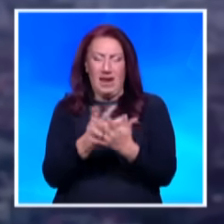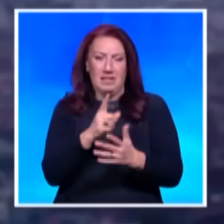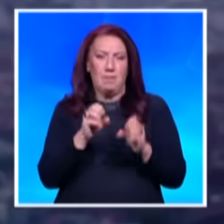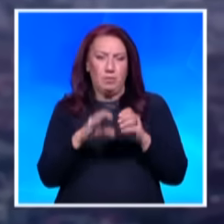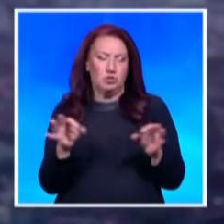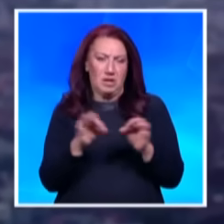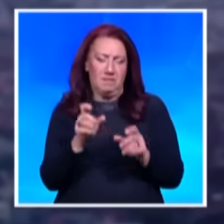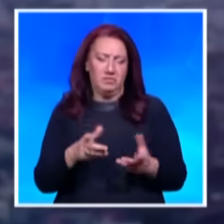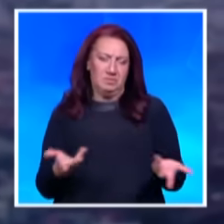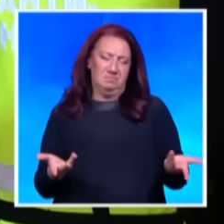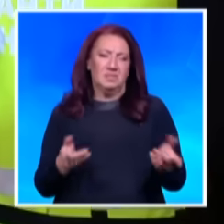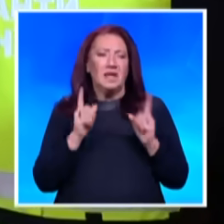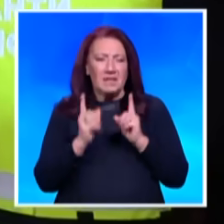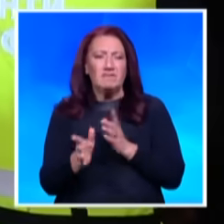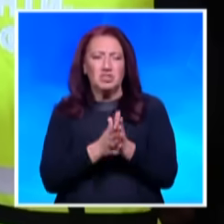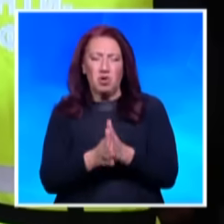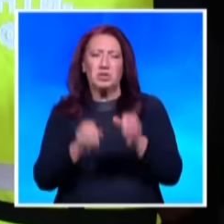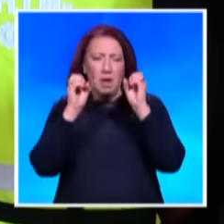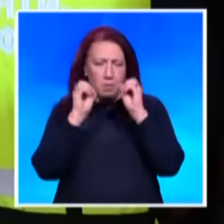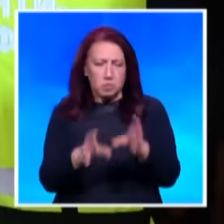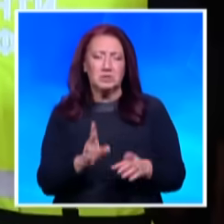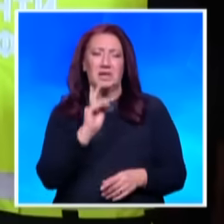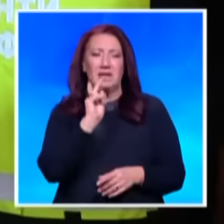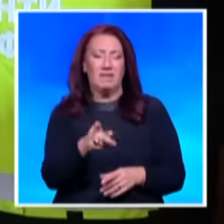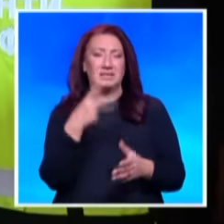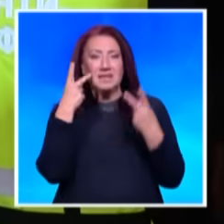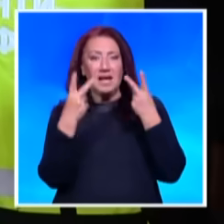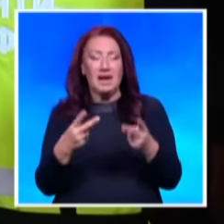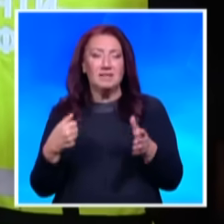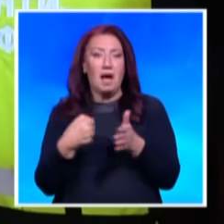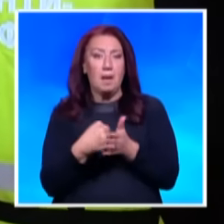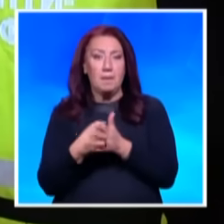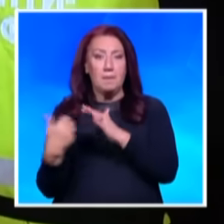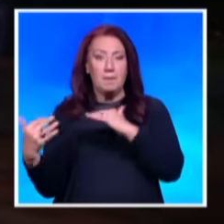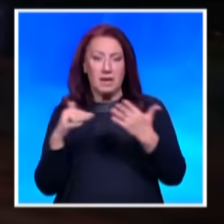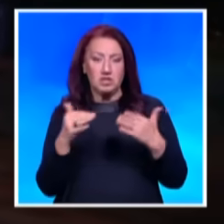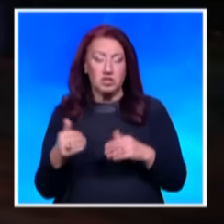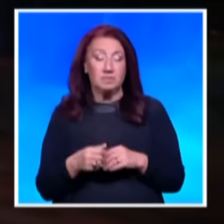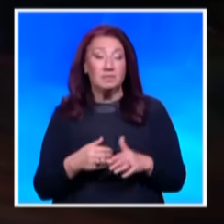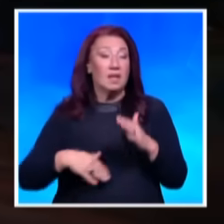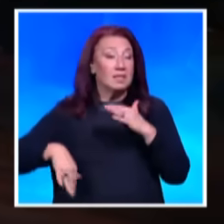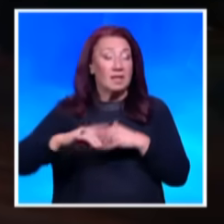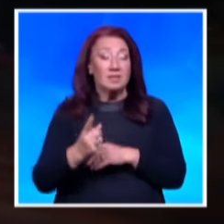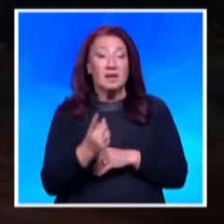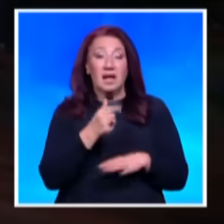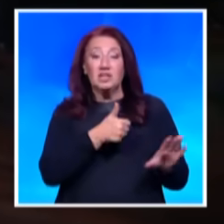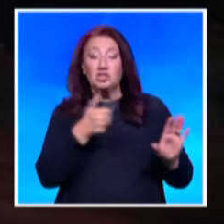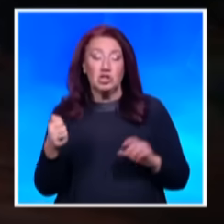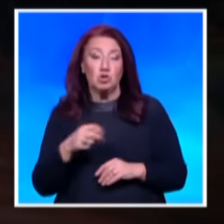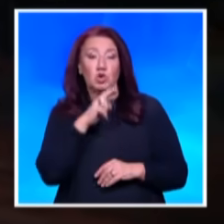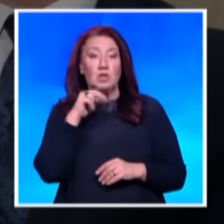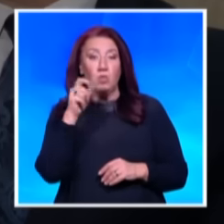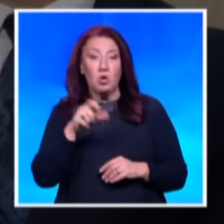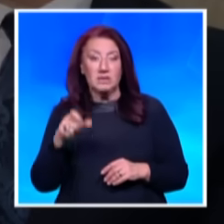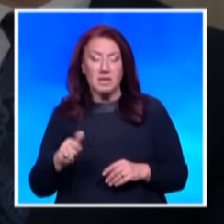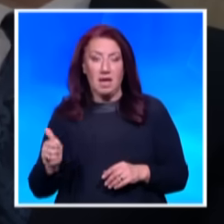Хората трябваше да гледат матча отвътре. За да мине спокойно протестът, над 1600 полицаи са ангажирани с охраната. По принцип, когато